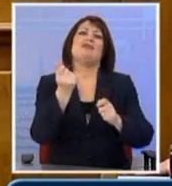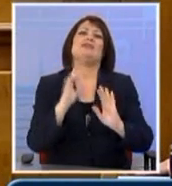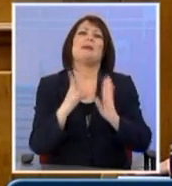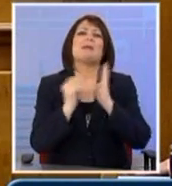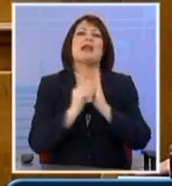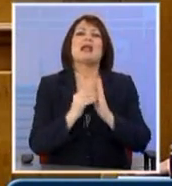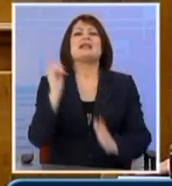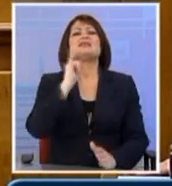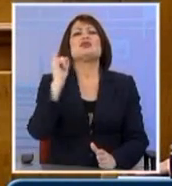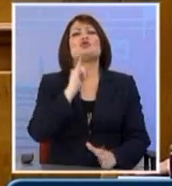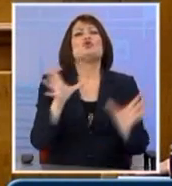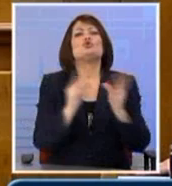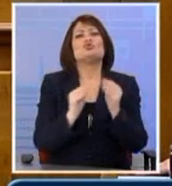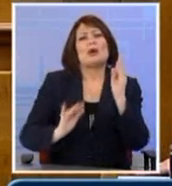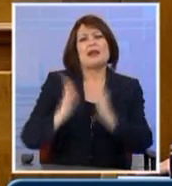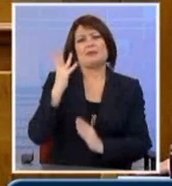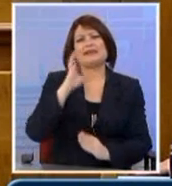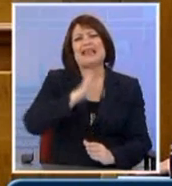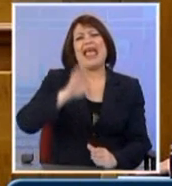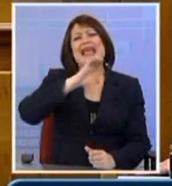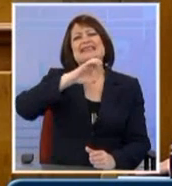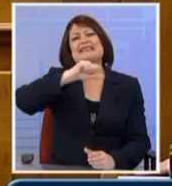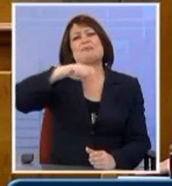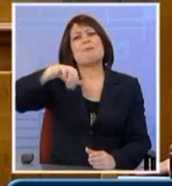πούμε το Ινστιτούτο για την Ανάπτυξη, το ΕΣΠΑ,